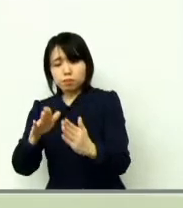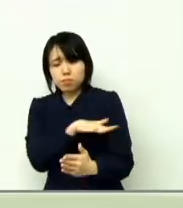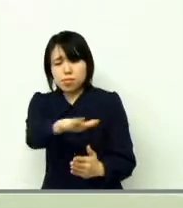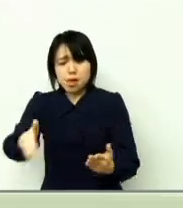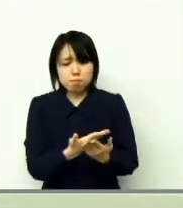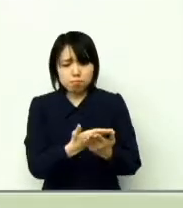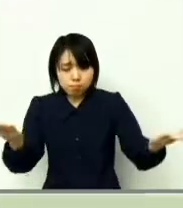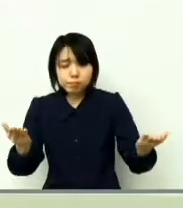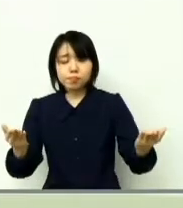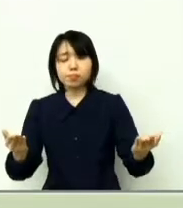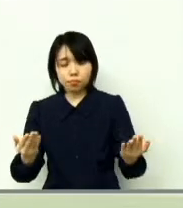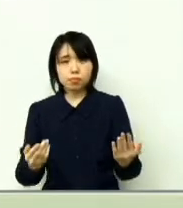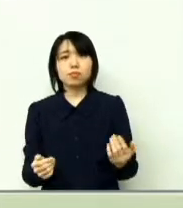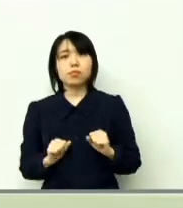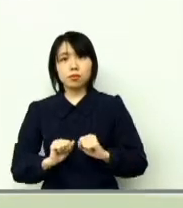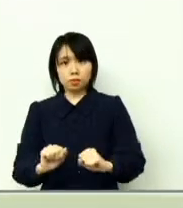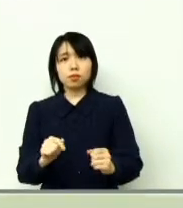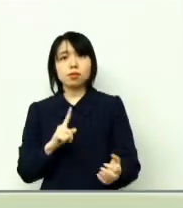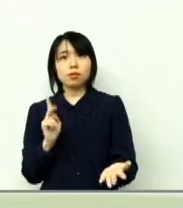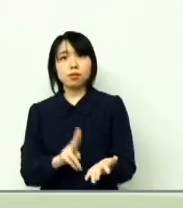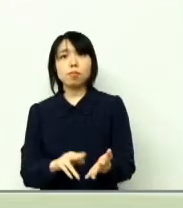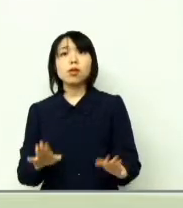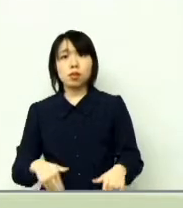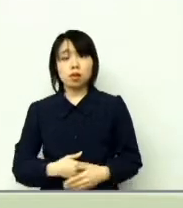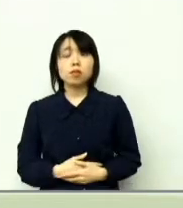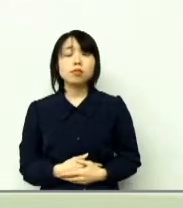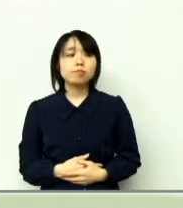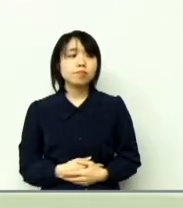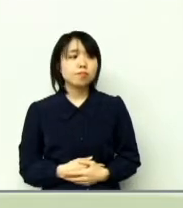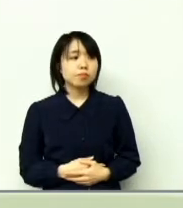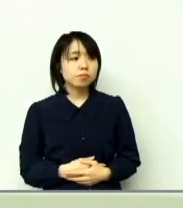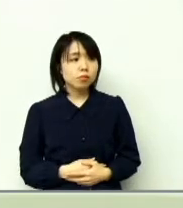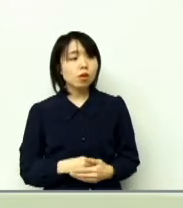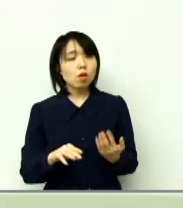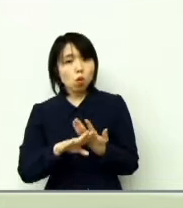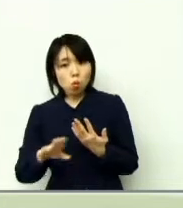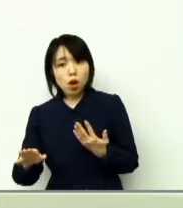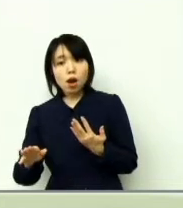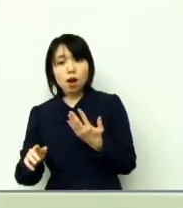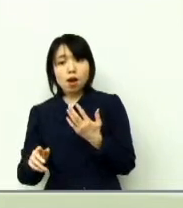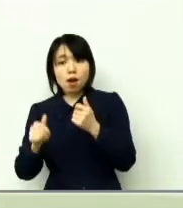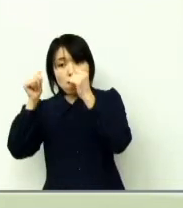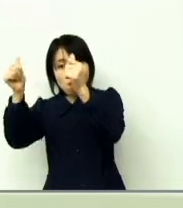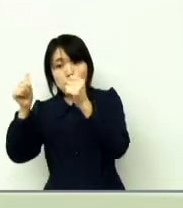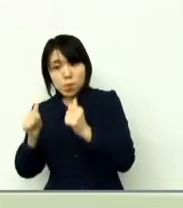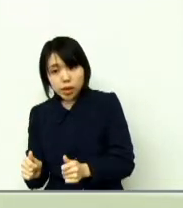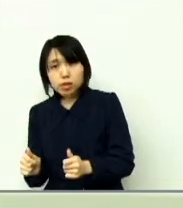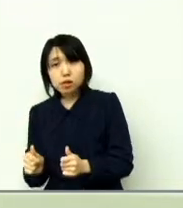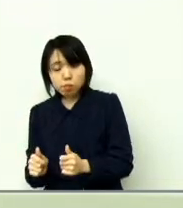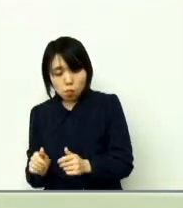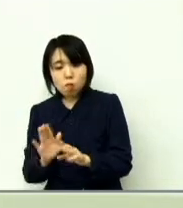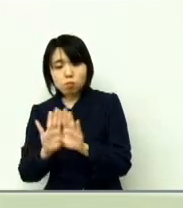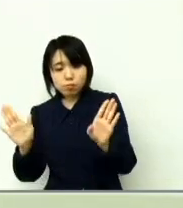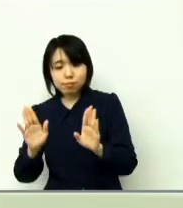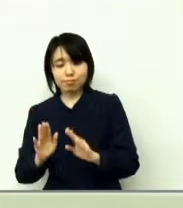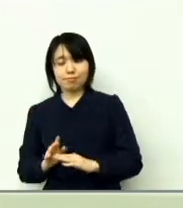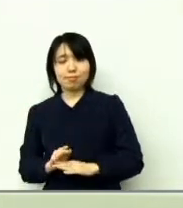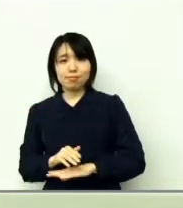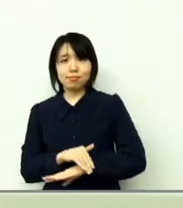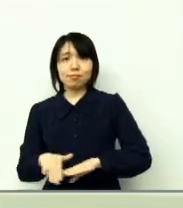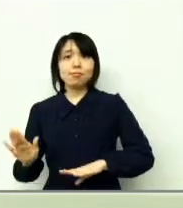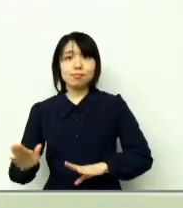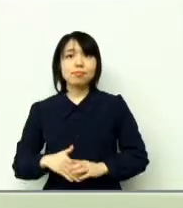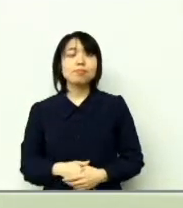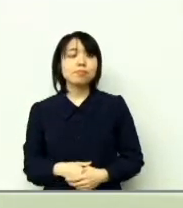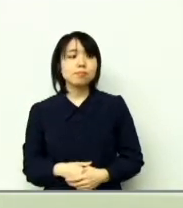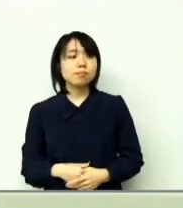くとともに、さいたま市救急受診ガイドの運用を開始をいたします。まず119救急